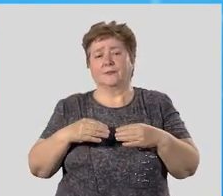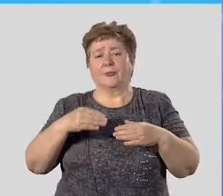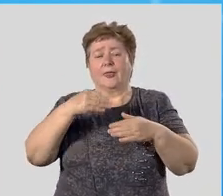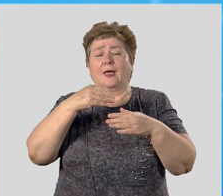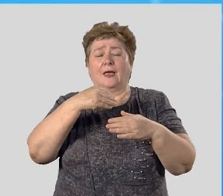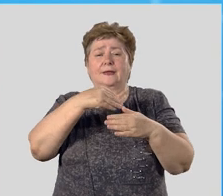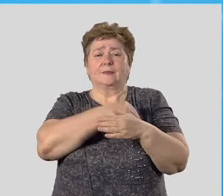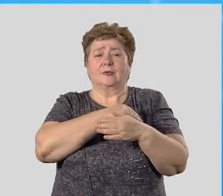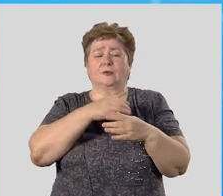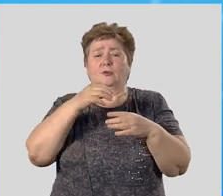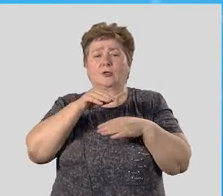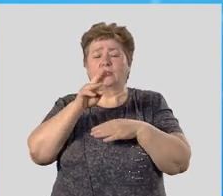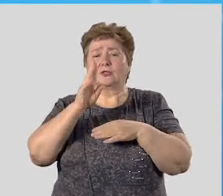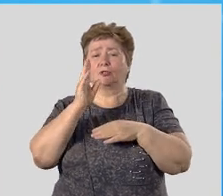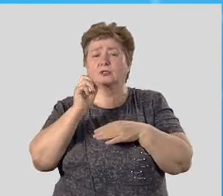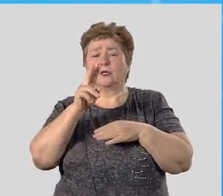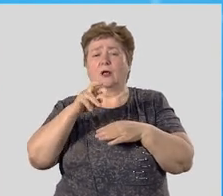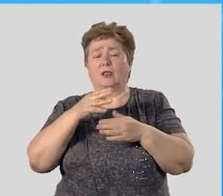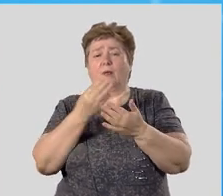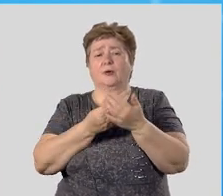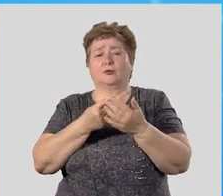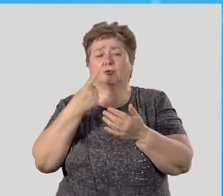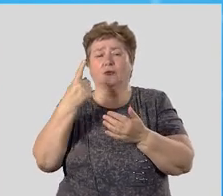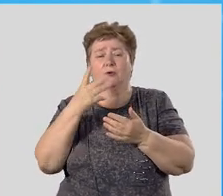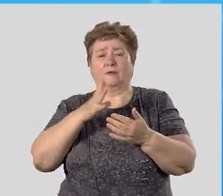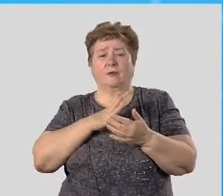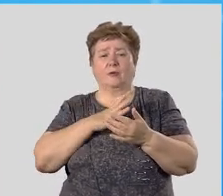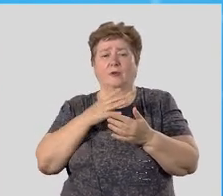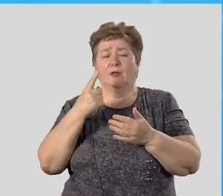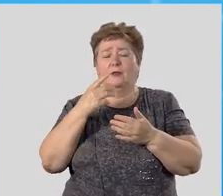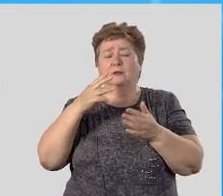Температурная шкала впервые была предложена в